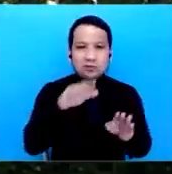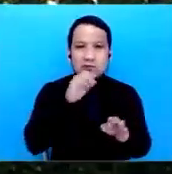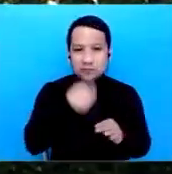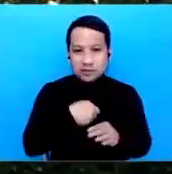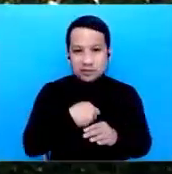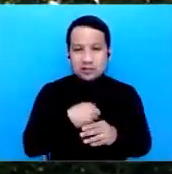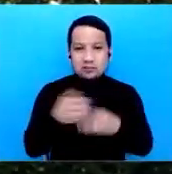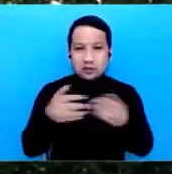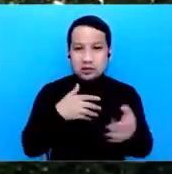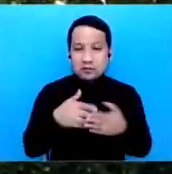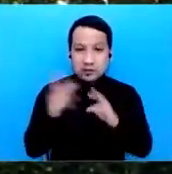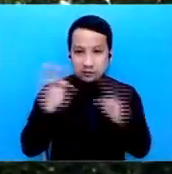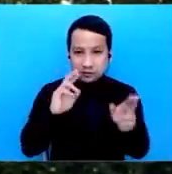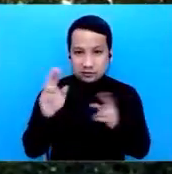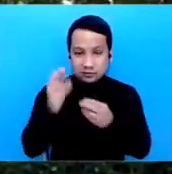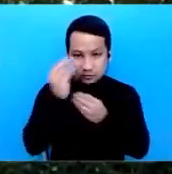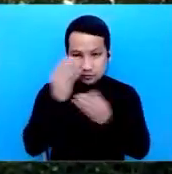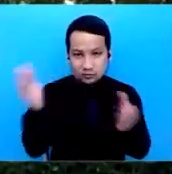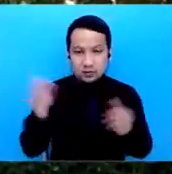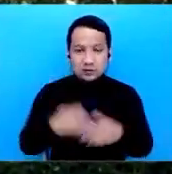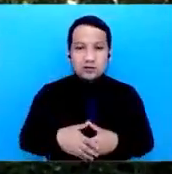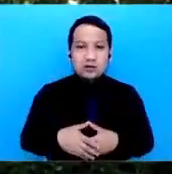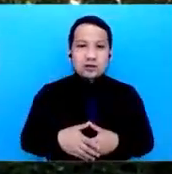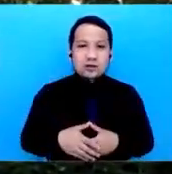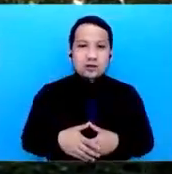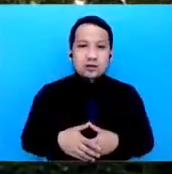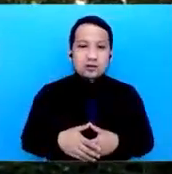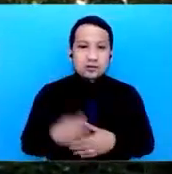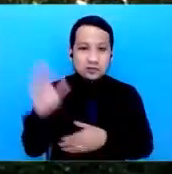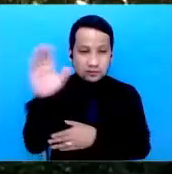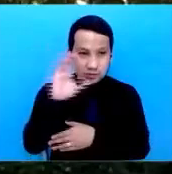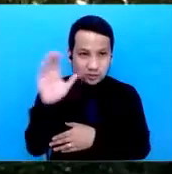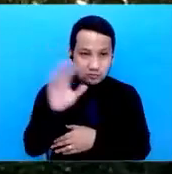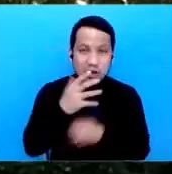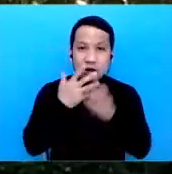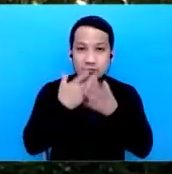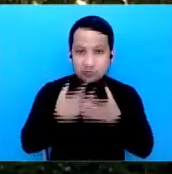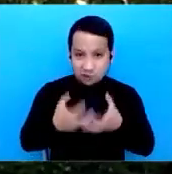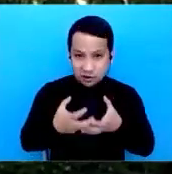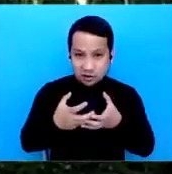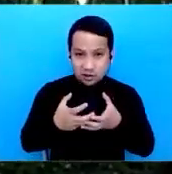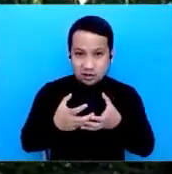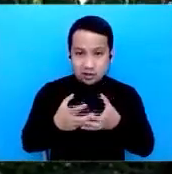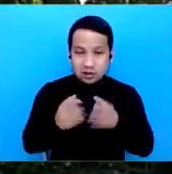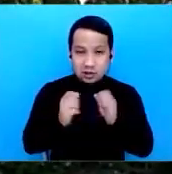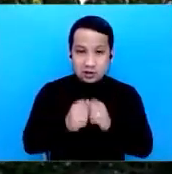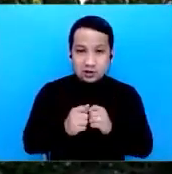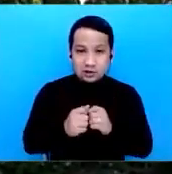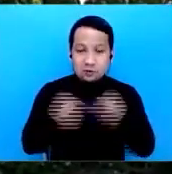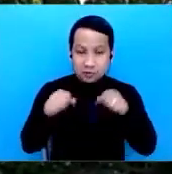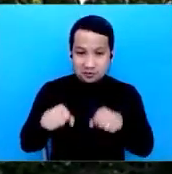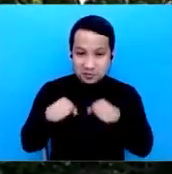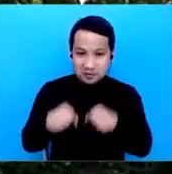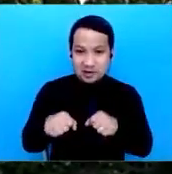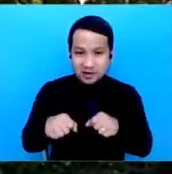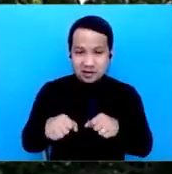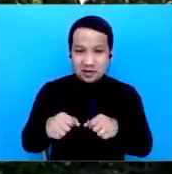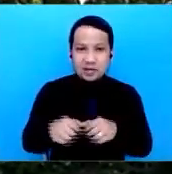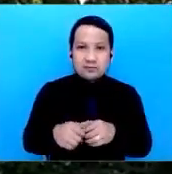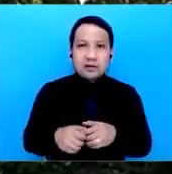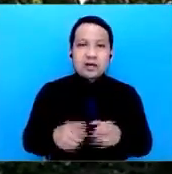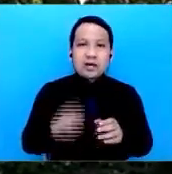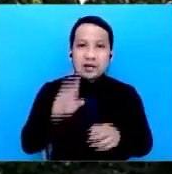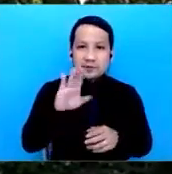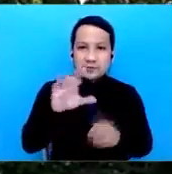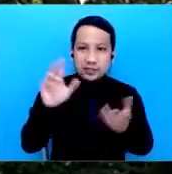aabangan dito ay ang Christmas Santa Claus with reindeers, Belen na lahat,